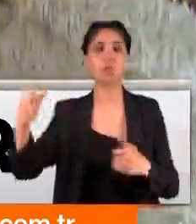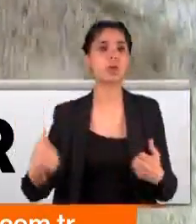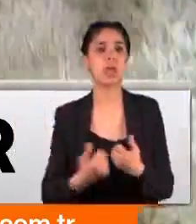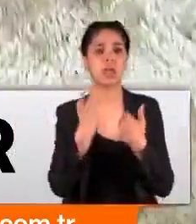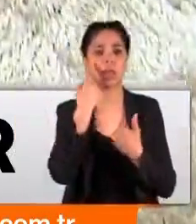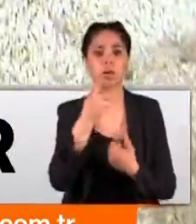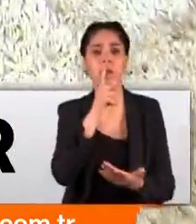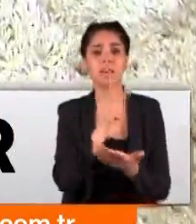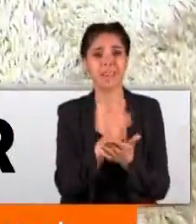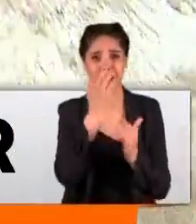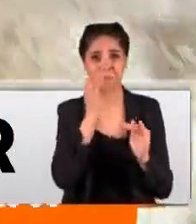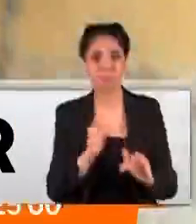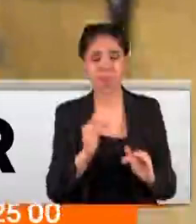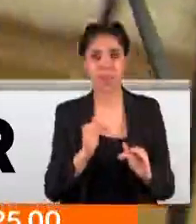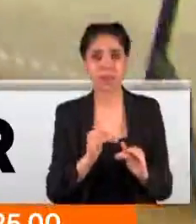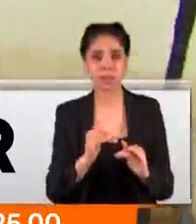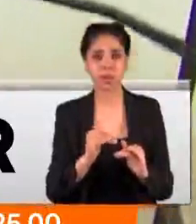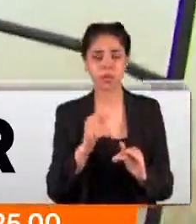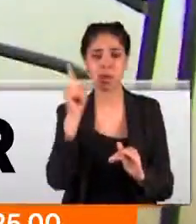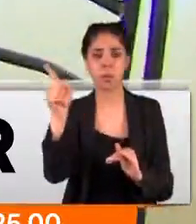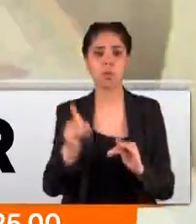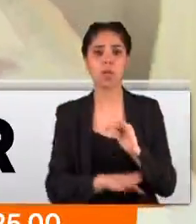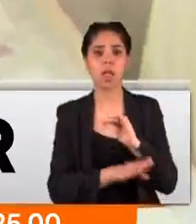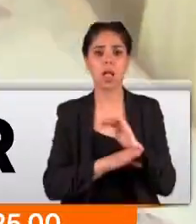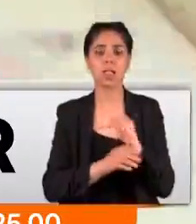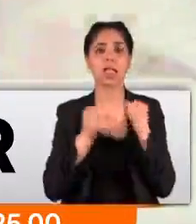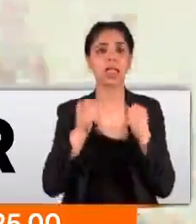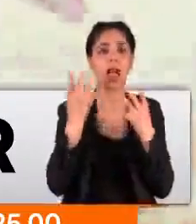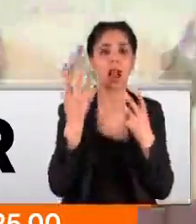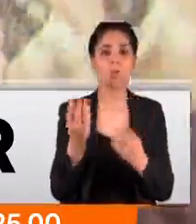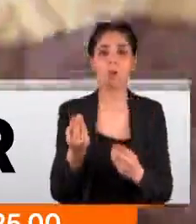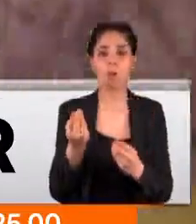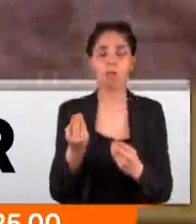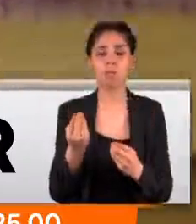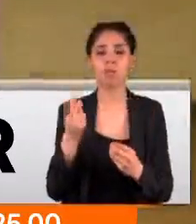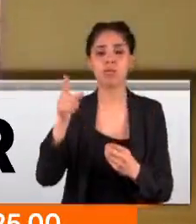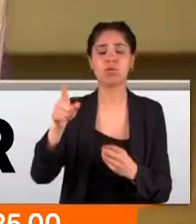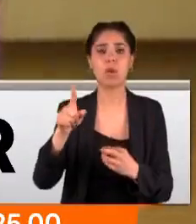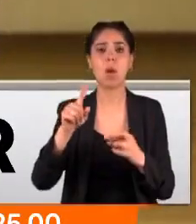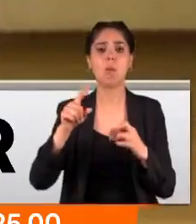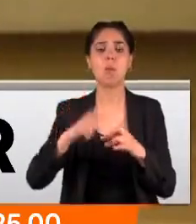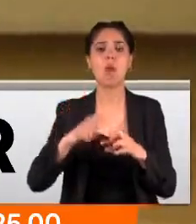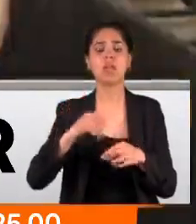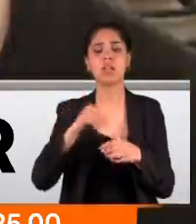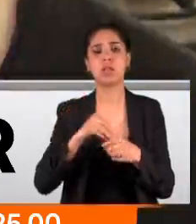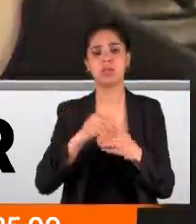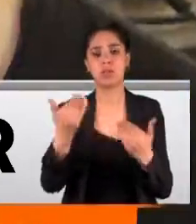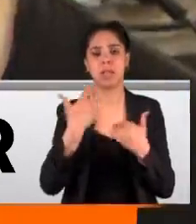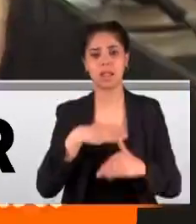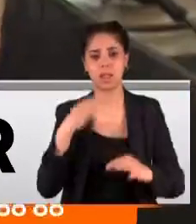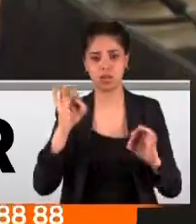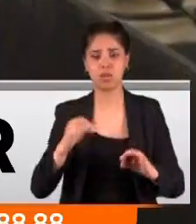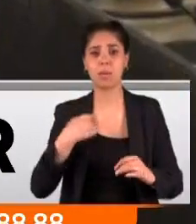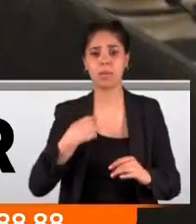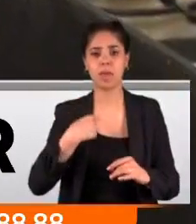ölümlü kazada karar Beklerken bir yandan da onun hayata sağlam tutulmasını sağlayacak Protez için destek istiyor Benim